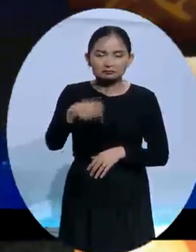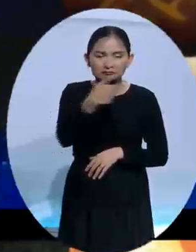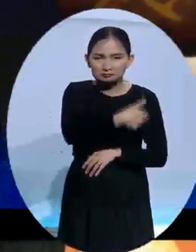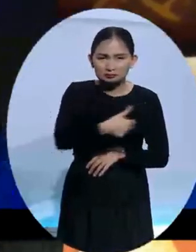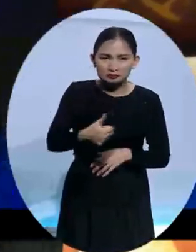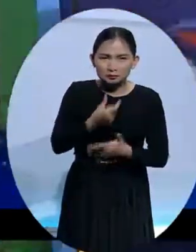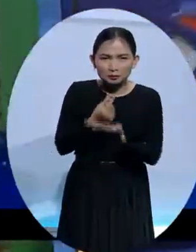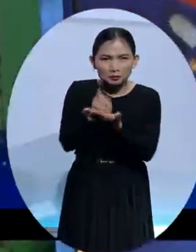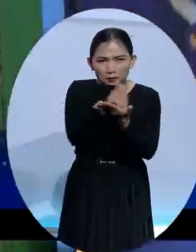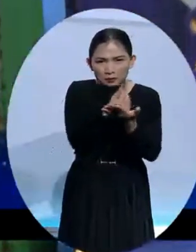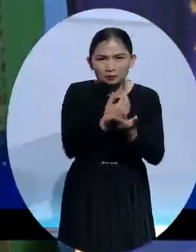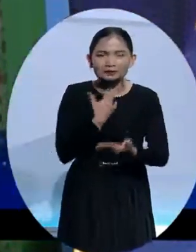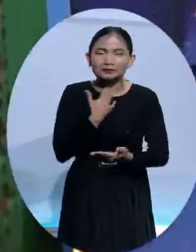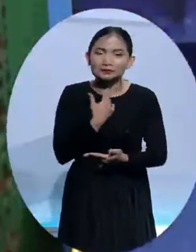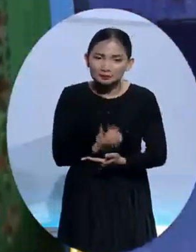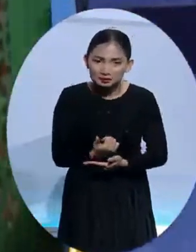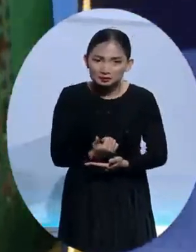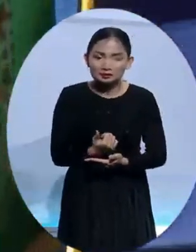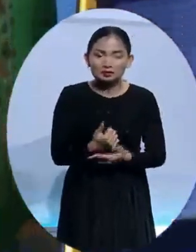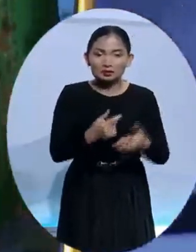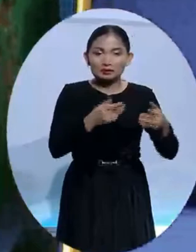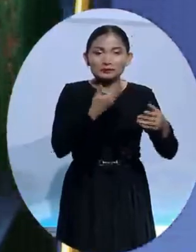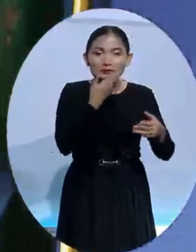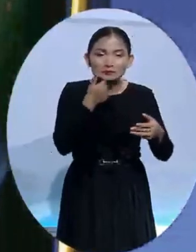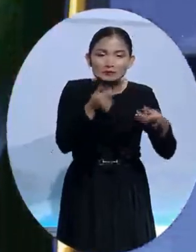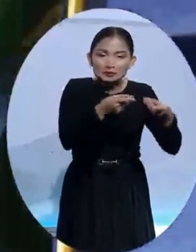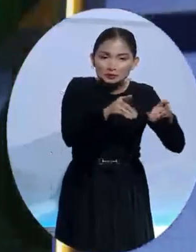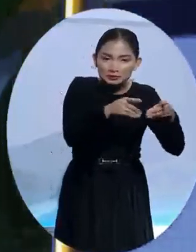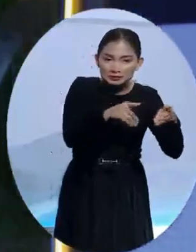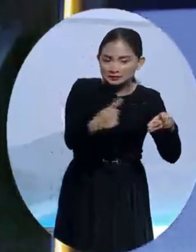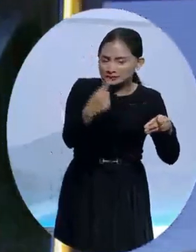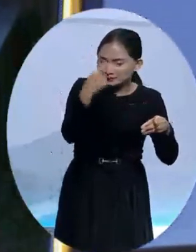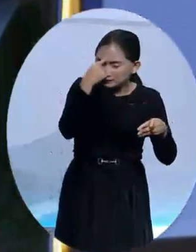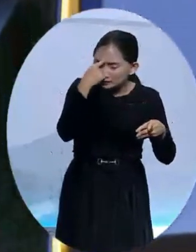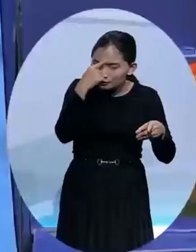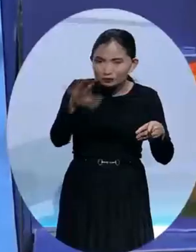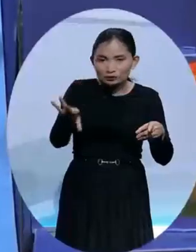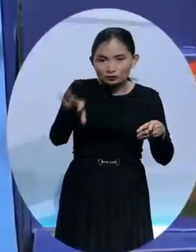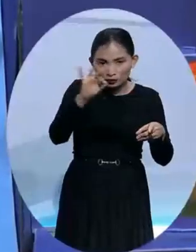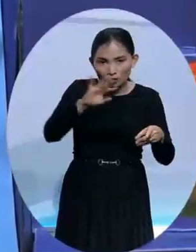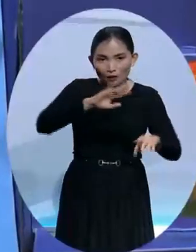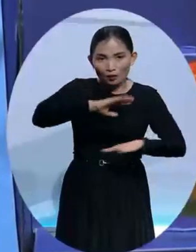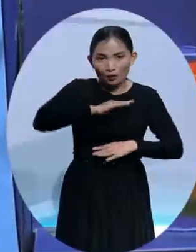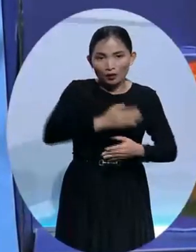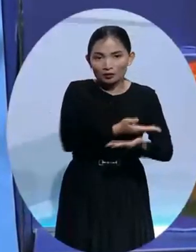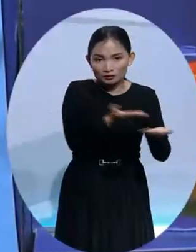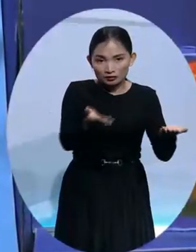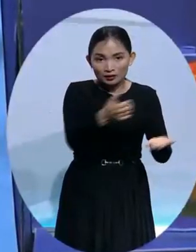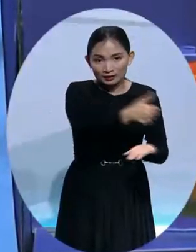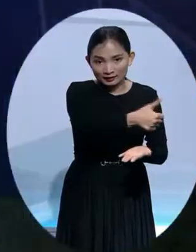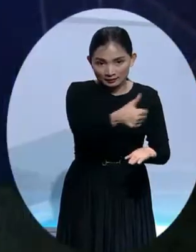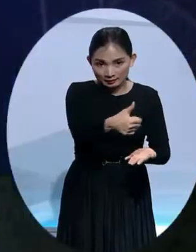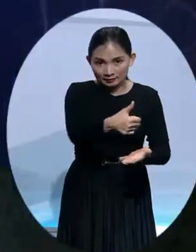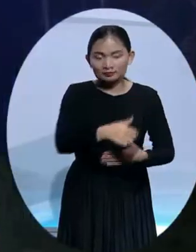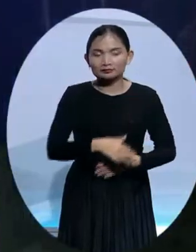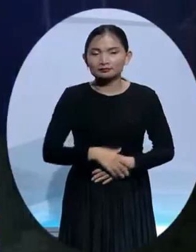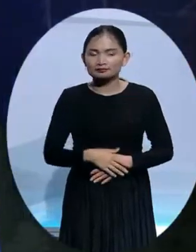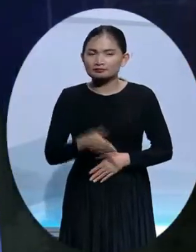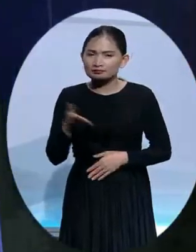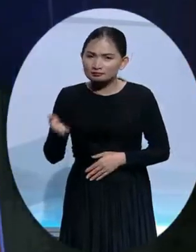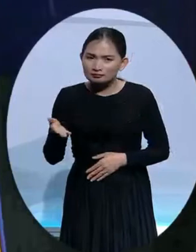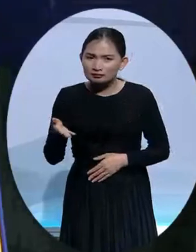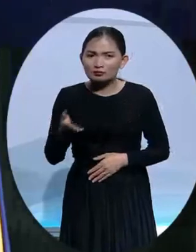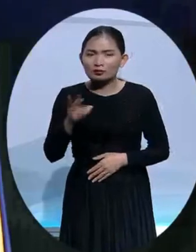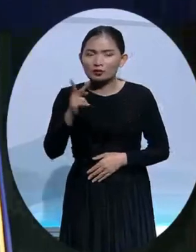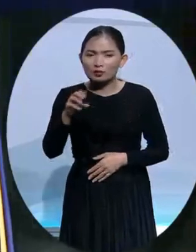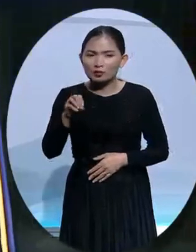được nhiều doanh nghiệp tin chọn làm quà biếu tặng cho đối tác khách hàng. Bánh trung thu Hội An Mooncake là sự kết hợp khẩu vị truyền thống của người Việt với